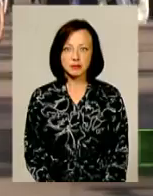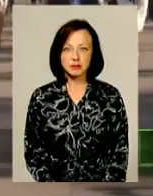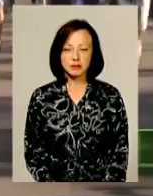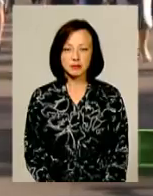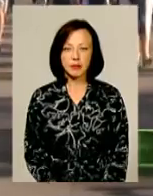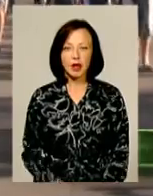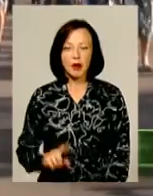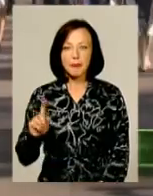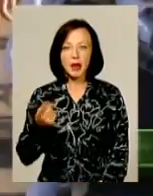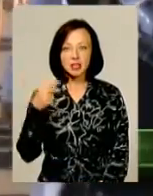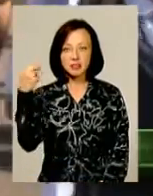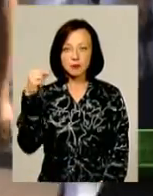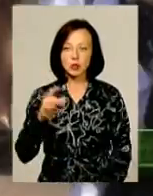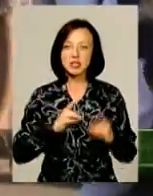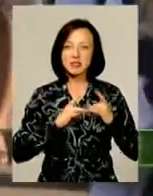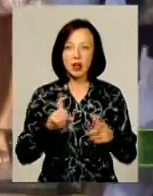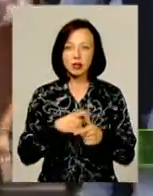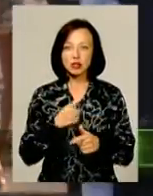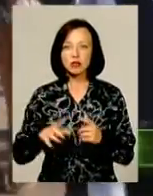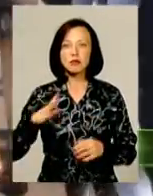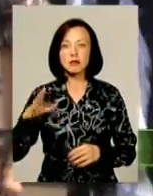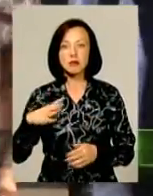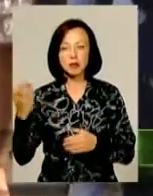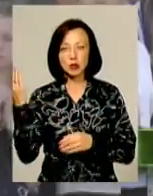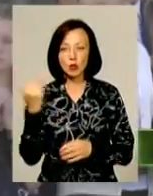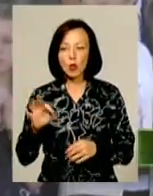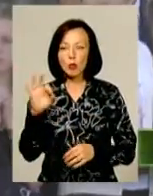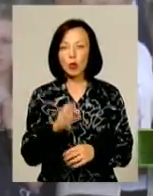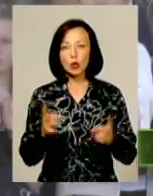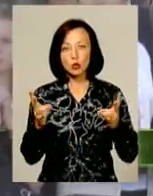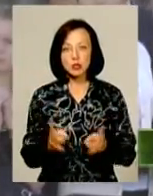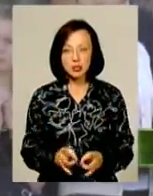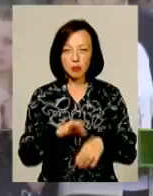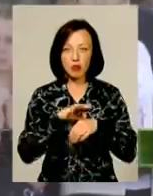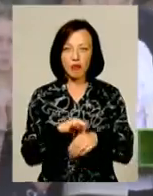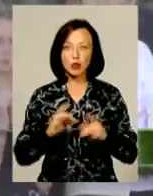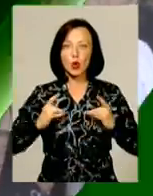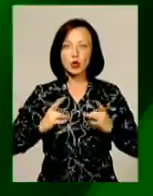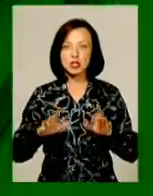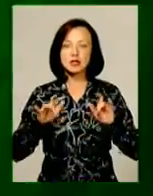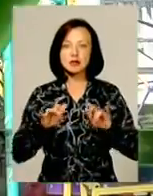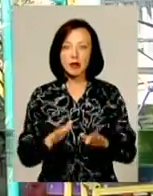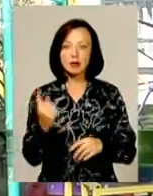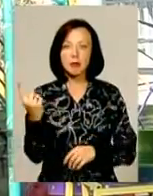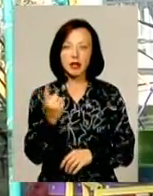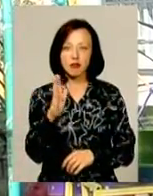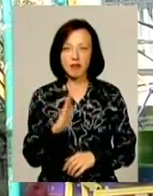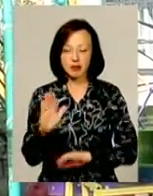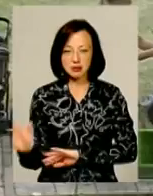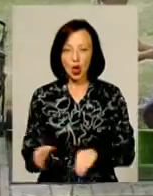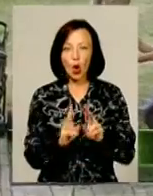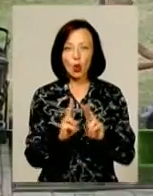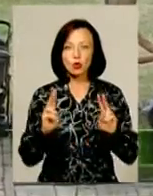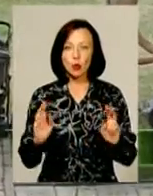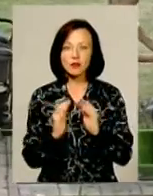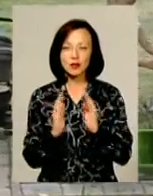Перший дзвоник – свято чи пережиток минулого. Про доцільність проведення урочистих лінійок 1 вересня. Хто у Теремку